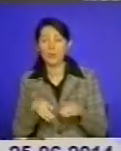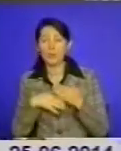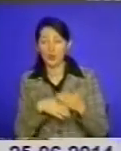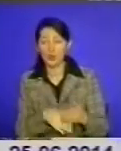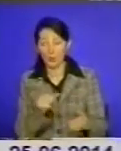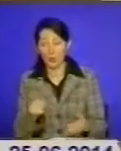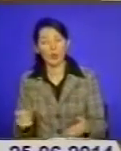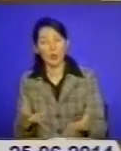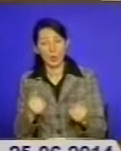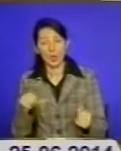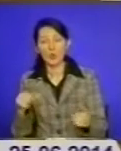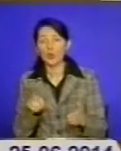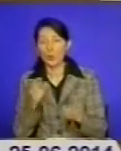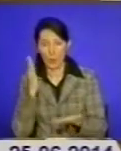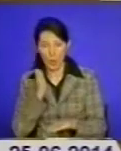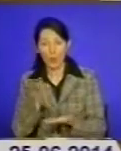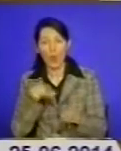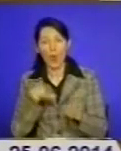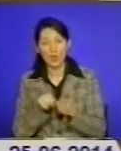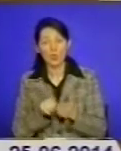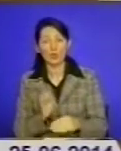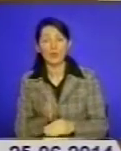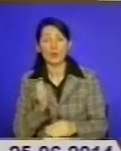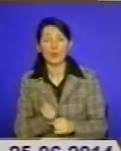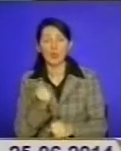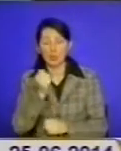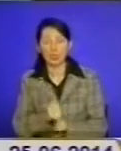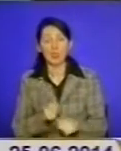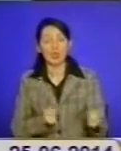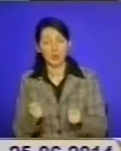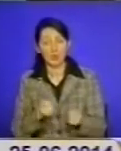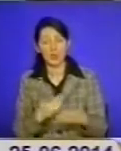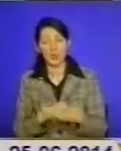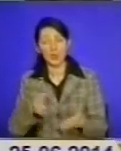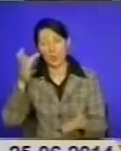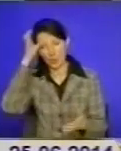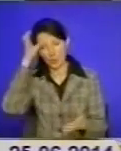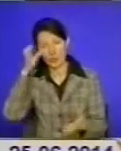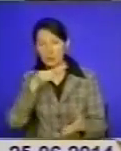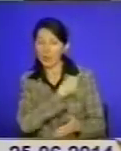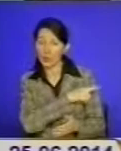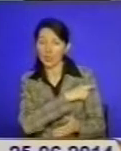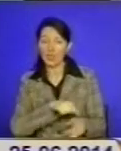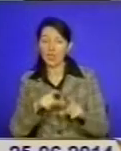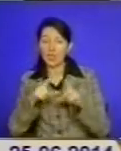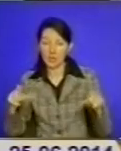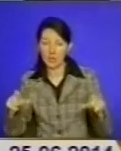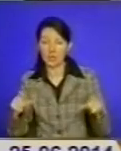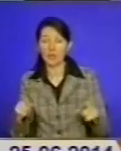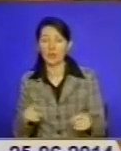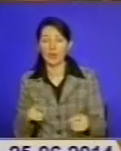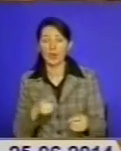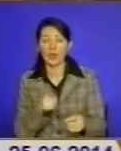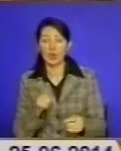безпосередню участь в призначеннях керівників, наприклад, медичних чи освітніх закладів. До речі, саме на корупційні дії в цих